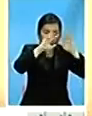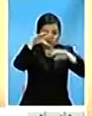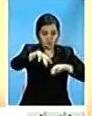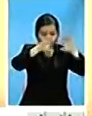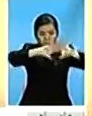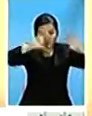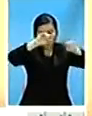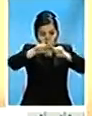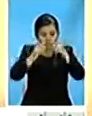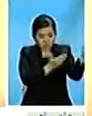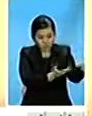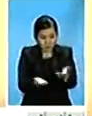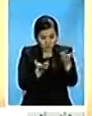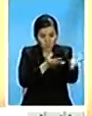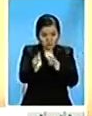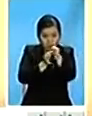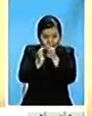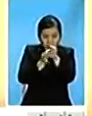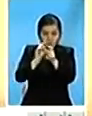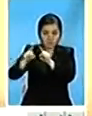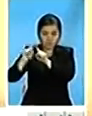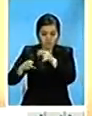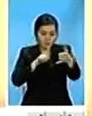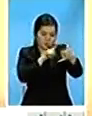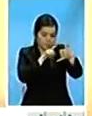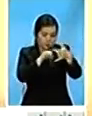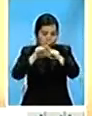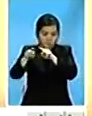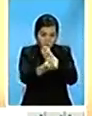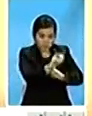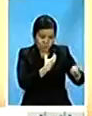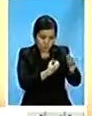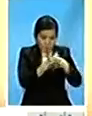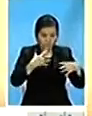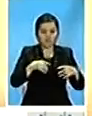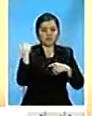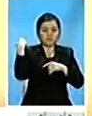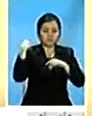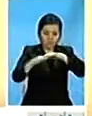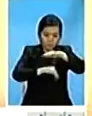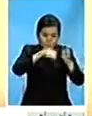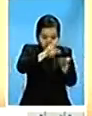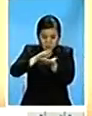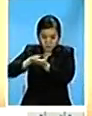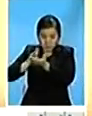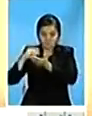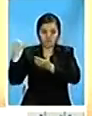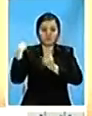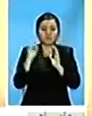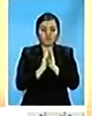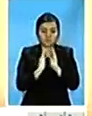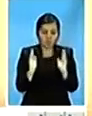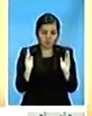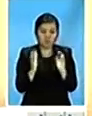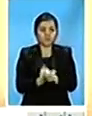านอื่นๆที่ได้ให้ความร่วมมือในการชี้แจงรายละเอียดและจัดเตรียมเอกสาร ให้คณะกรรมการวิสามัญเป็นอย่างดีด้วยเ